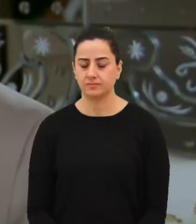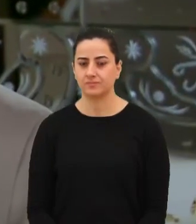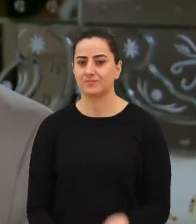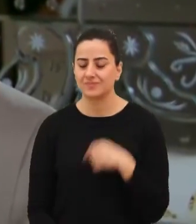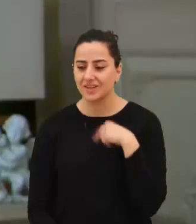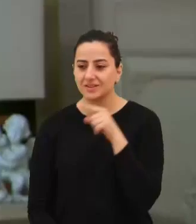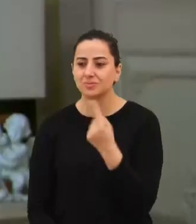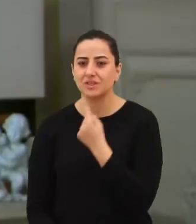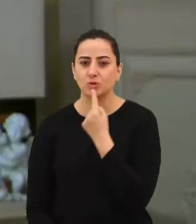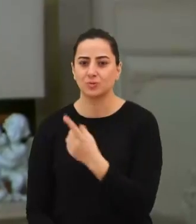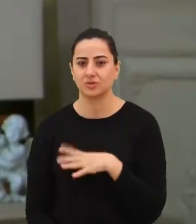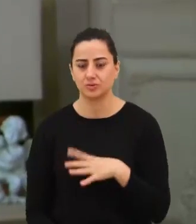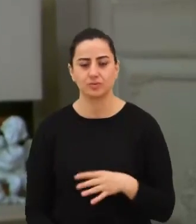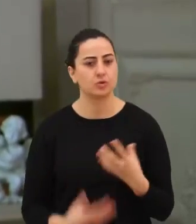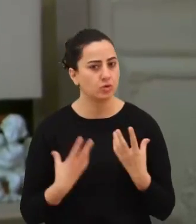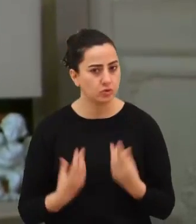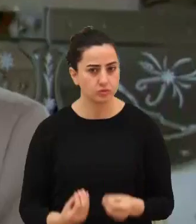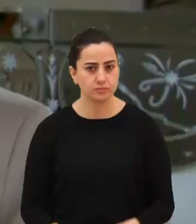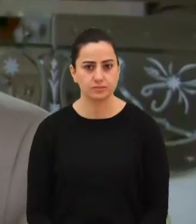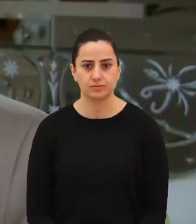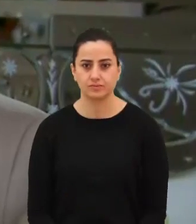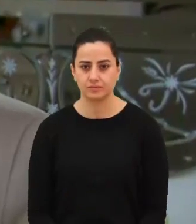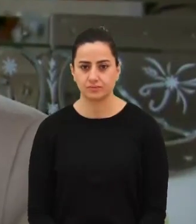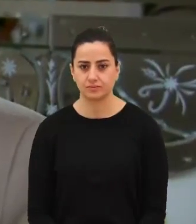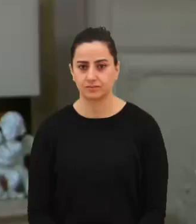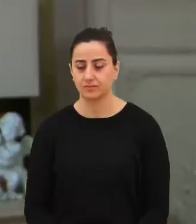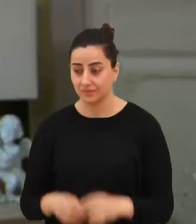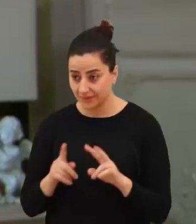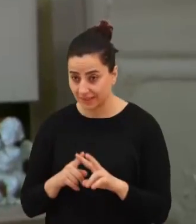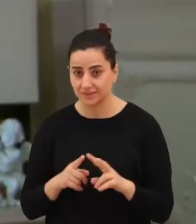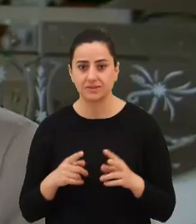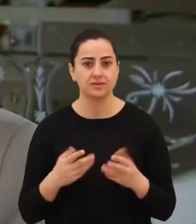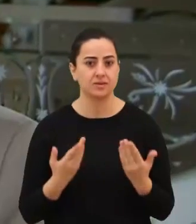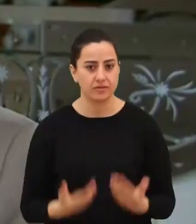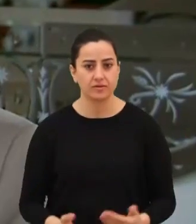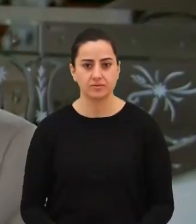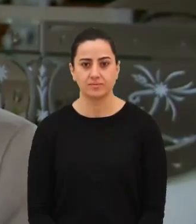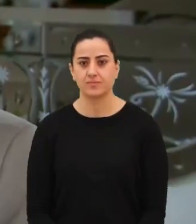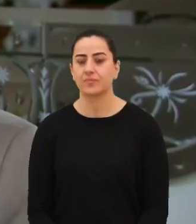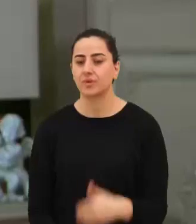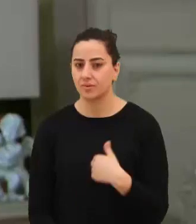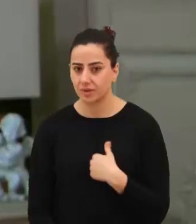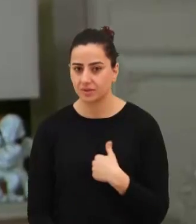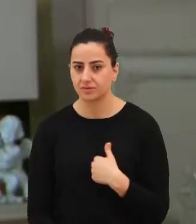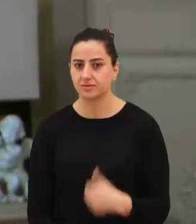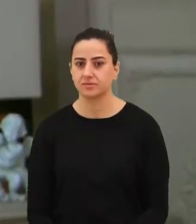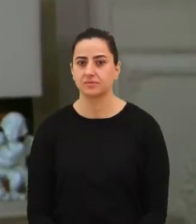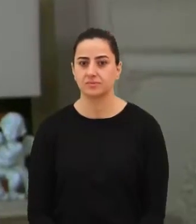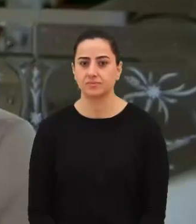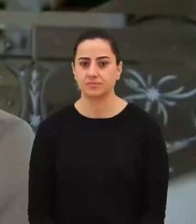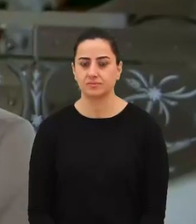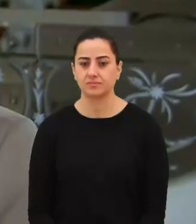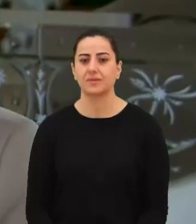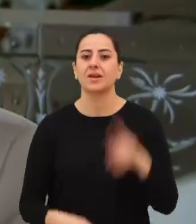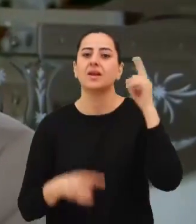Sana bir şey demek isterim Nazlı. Dinliyorum seni. Nazlı. Ha. Ben...